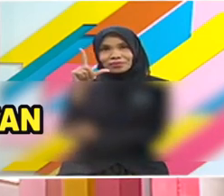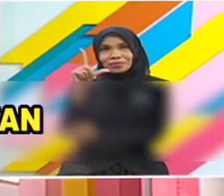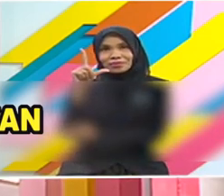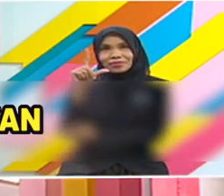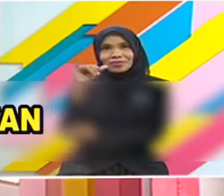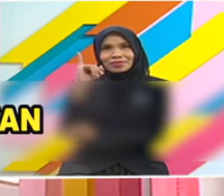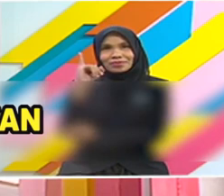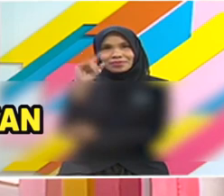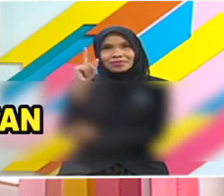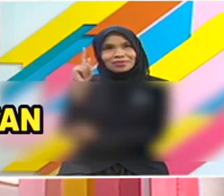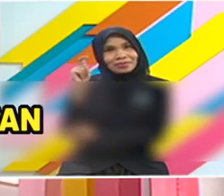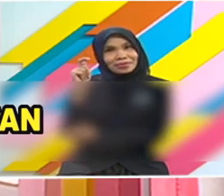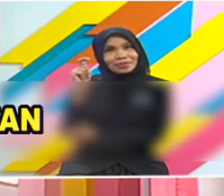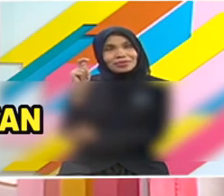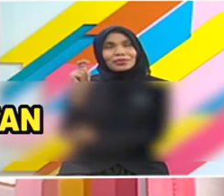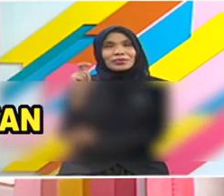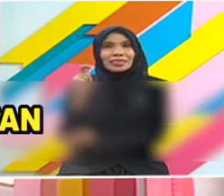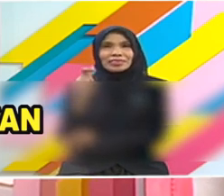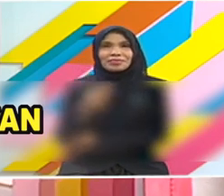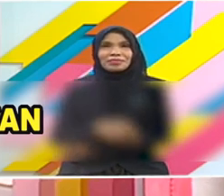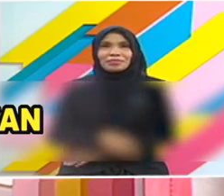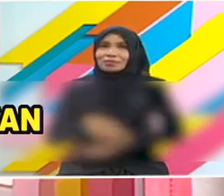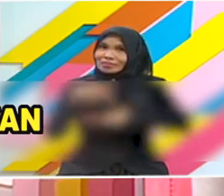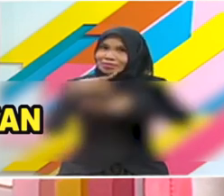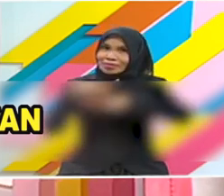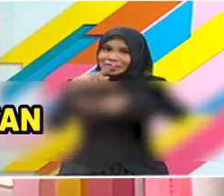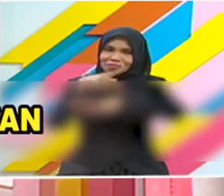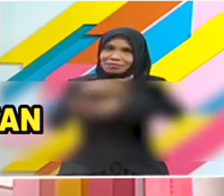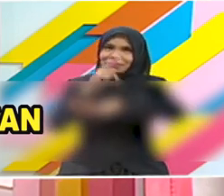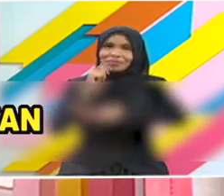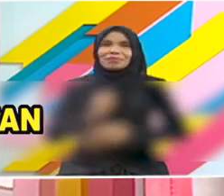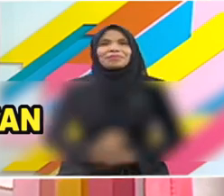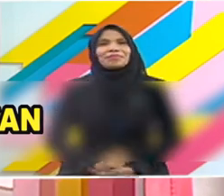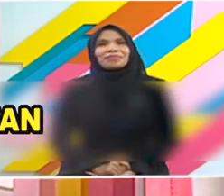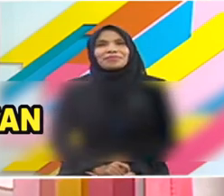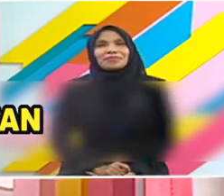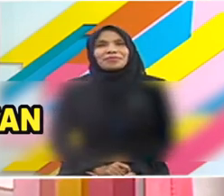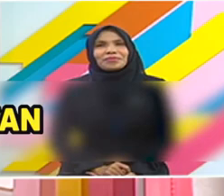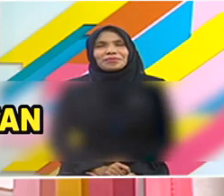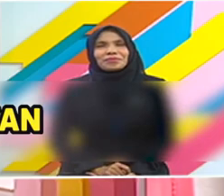L. I. T. Kulit. Kulit. Kulit. Kulit.